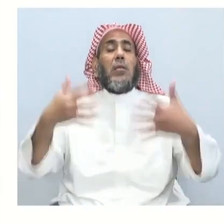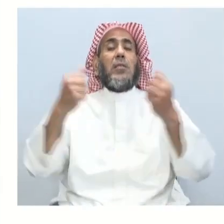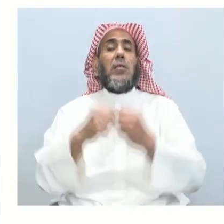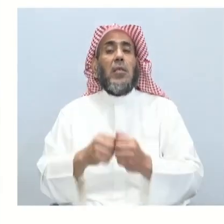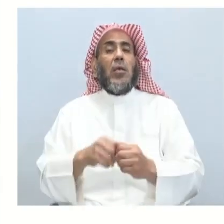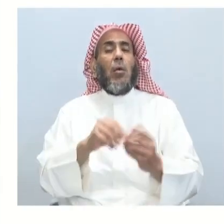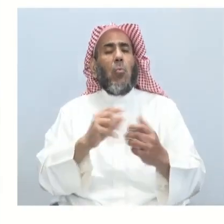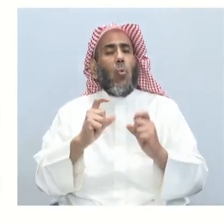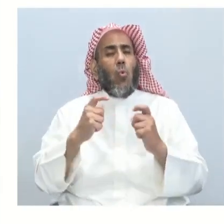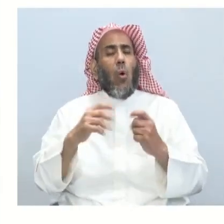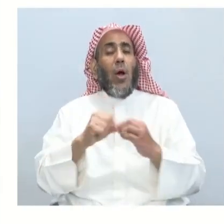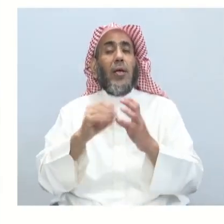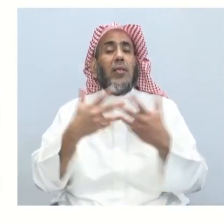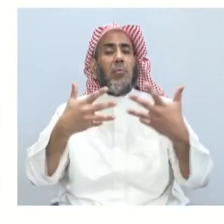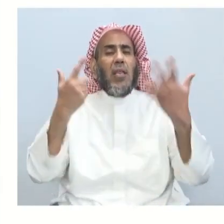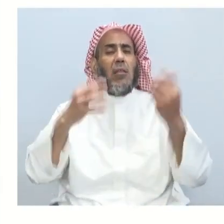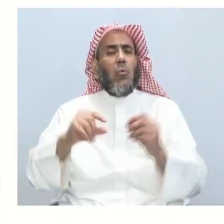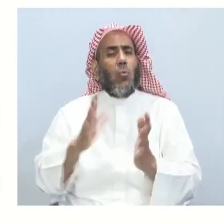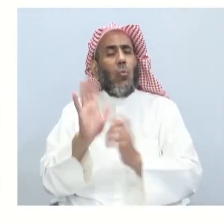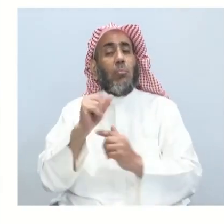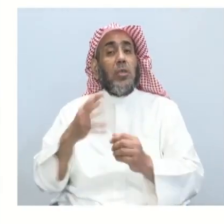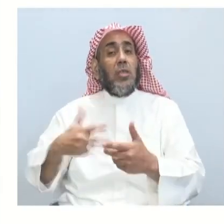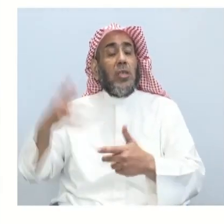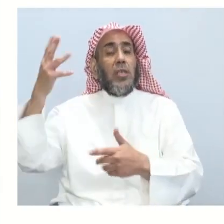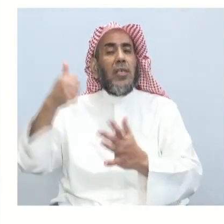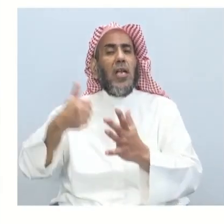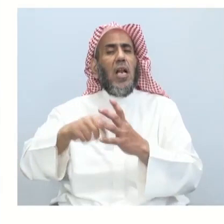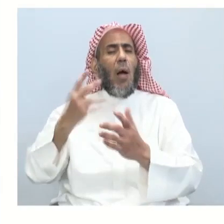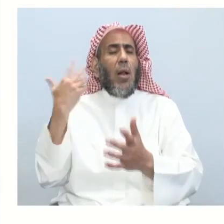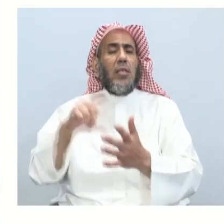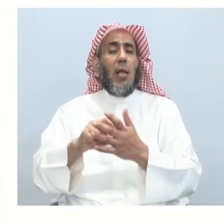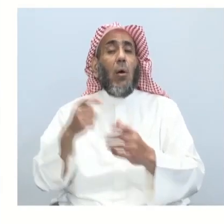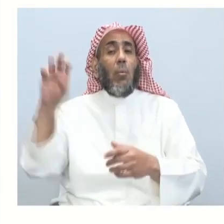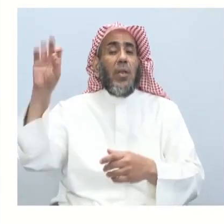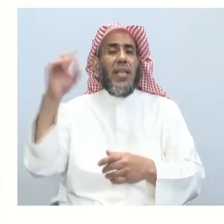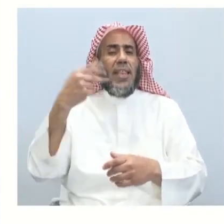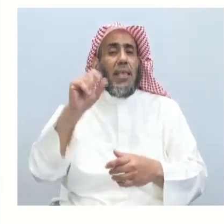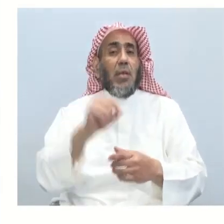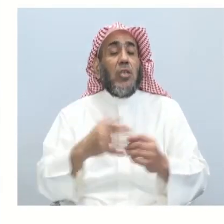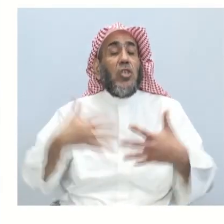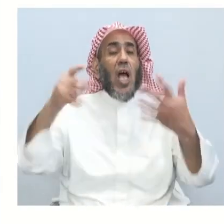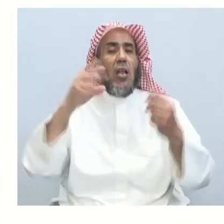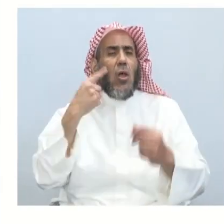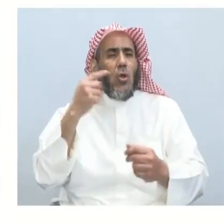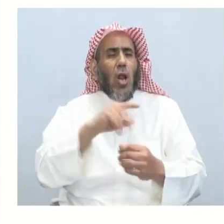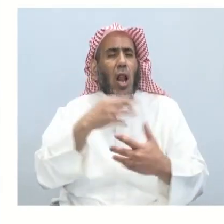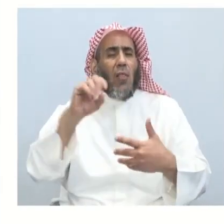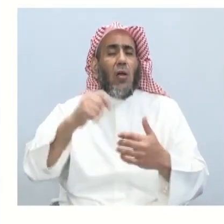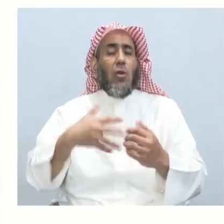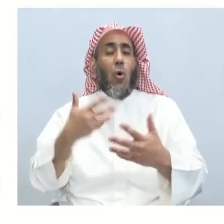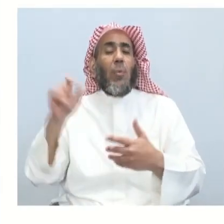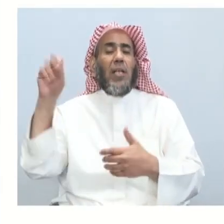من شواهد الغزل المتاثر بالشعر الجاهلي قول ابن عثيمين نظرت الى الاضغان يوم